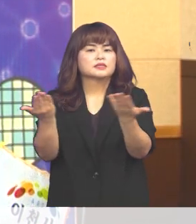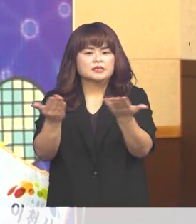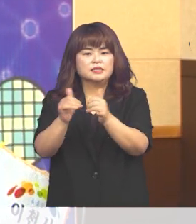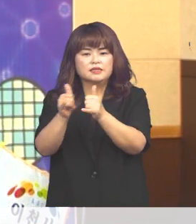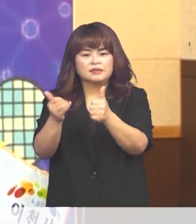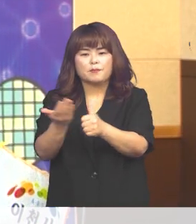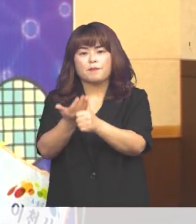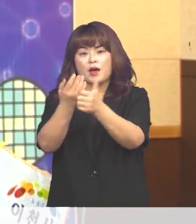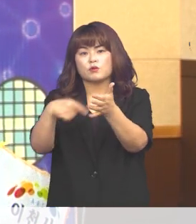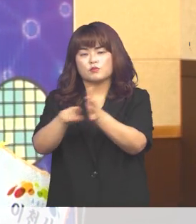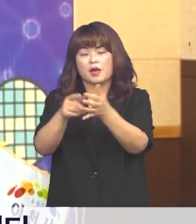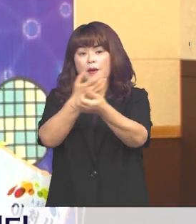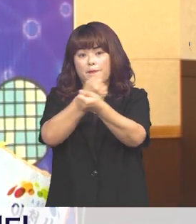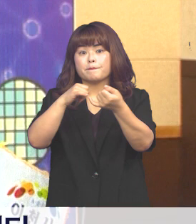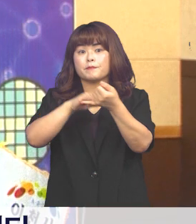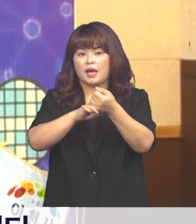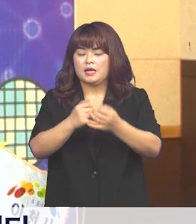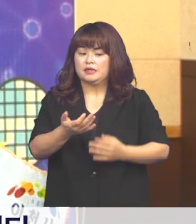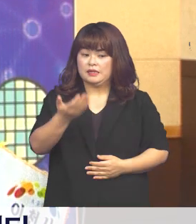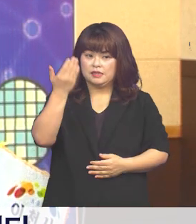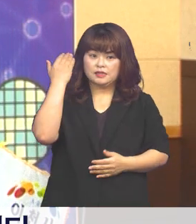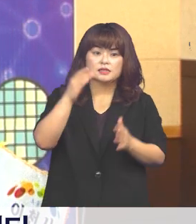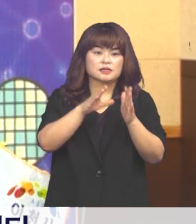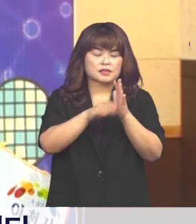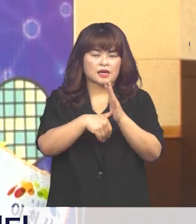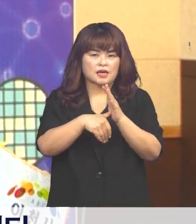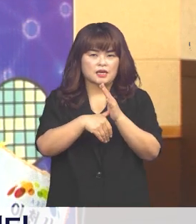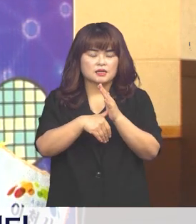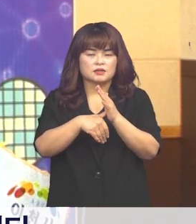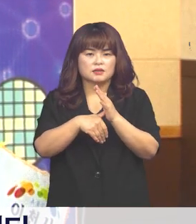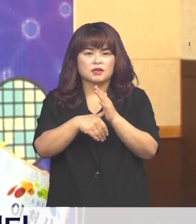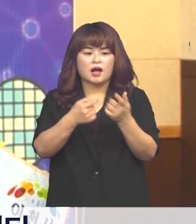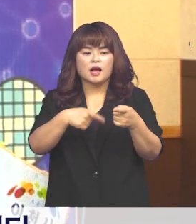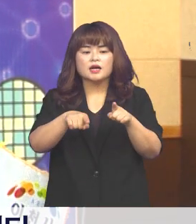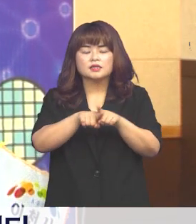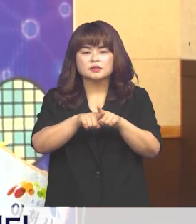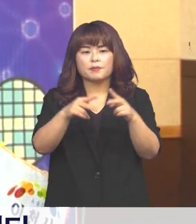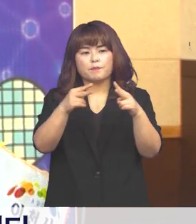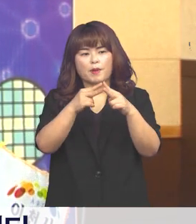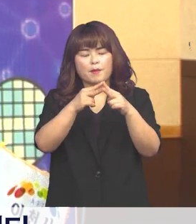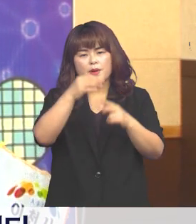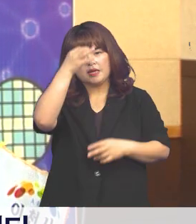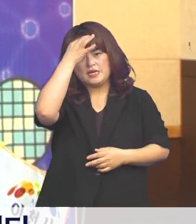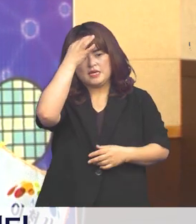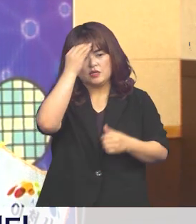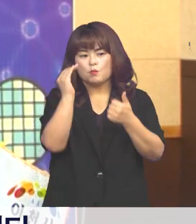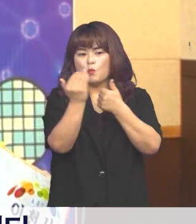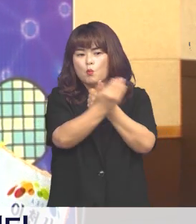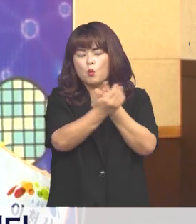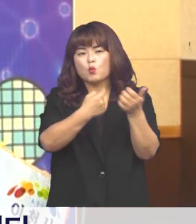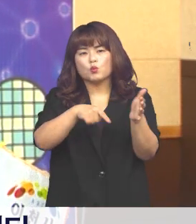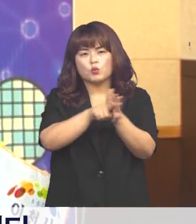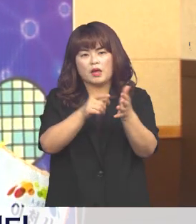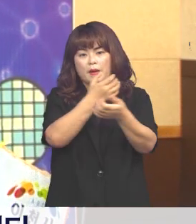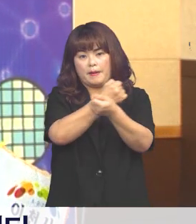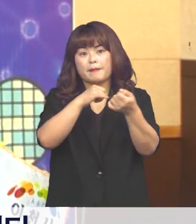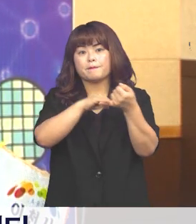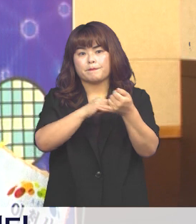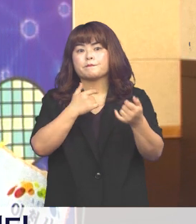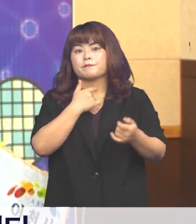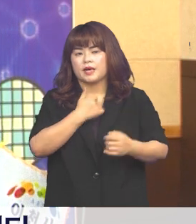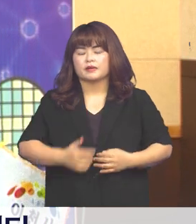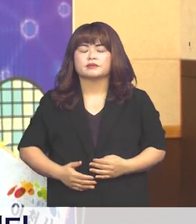위한 협약을 맺었습니다. 그 전에는 또 우리 이천시와 반도체 기술을 보호하기 위한